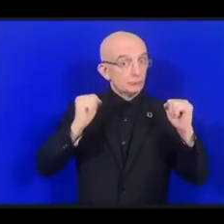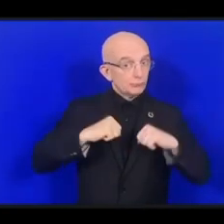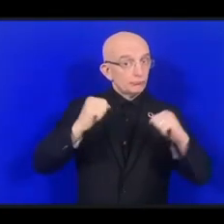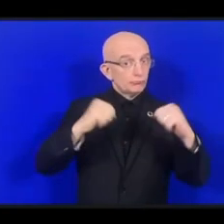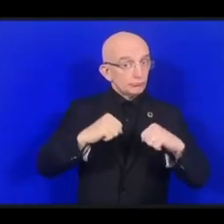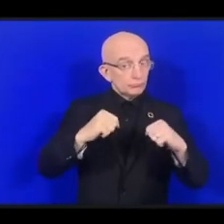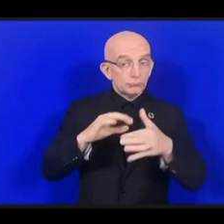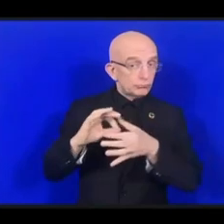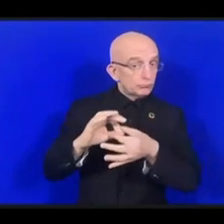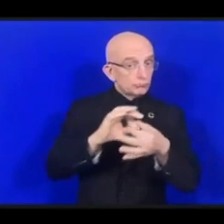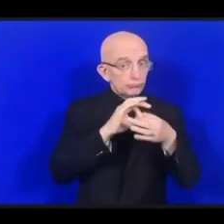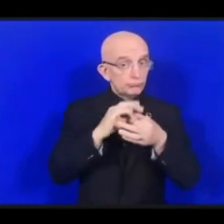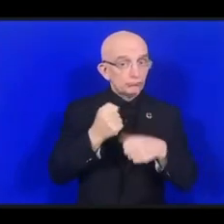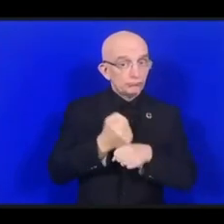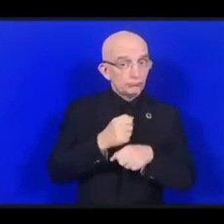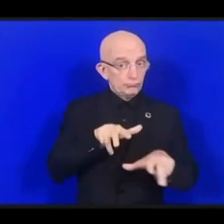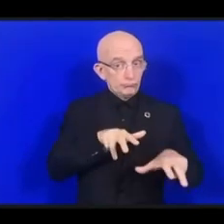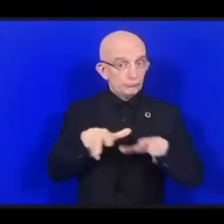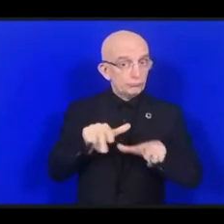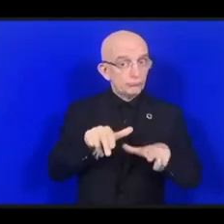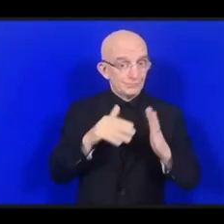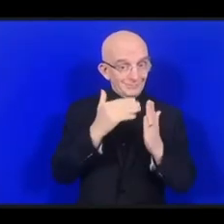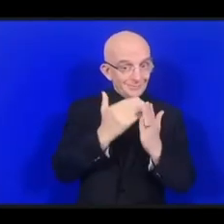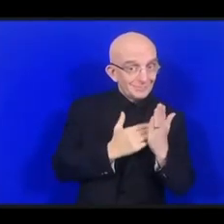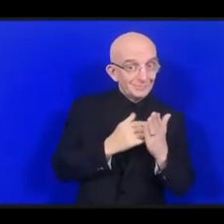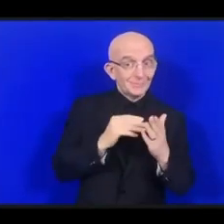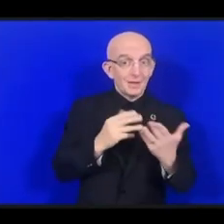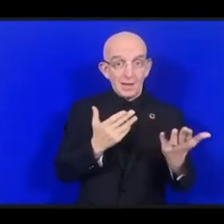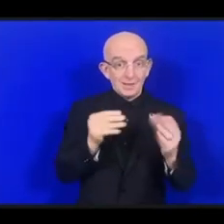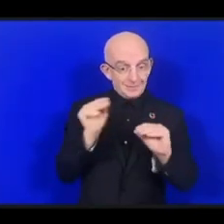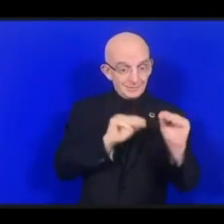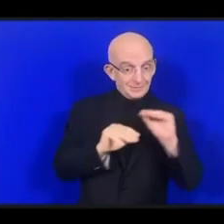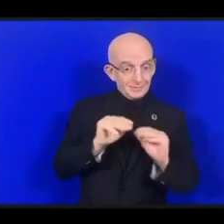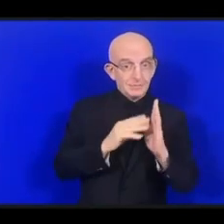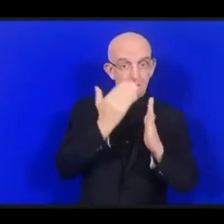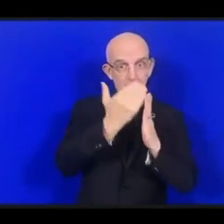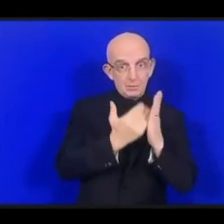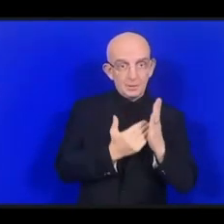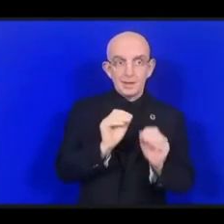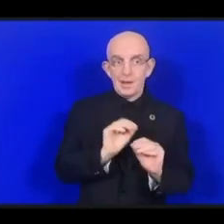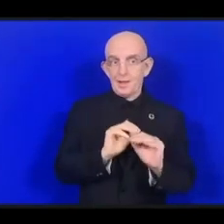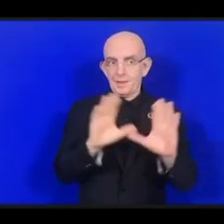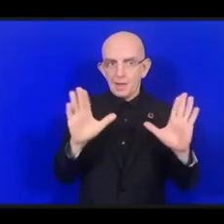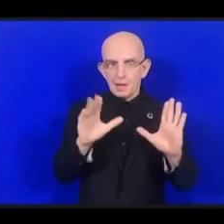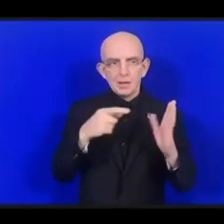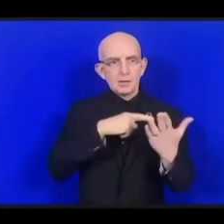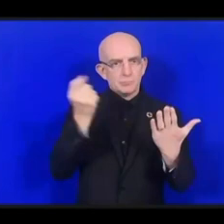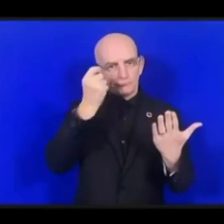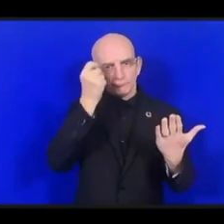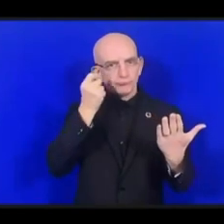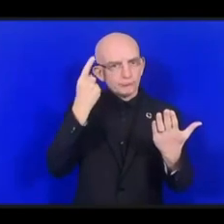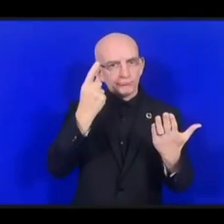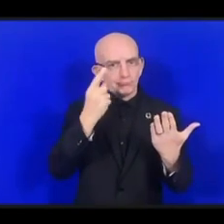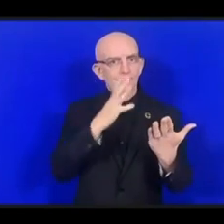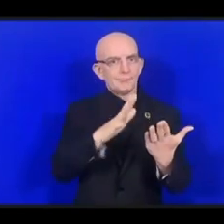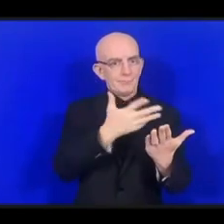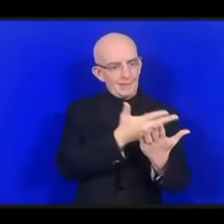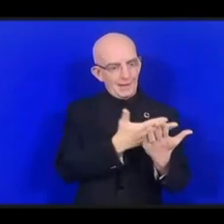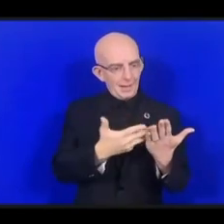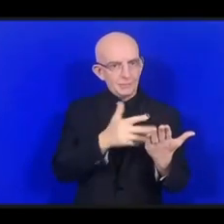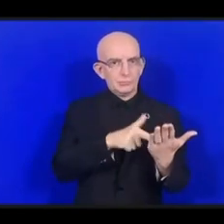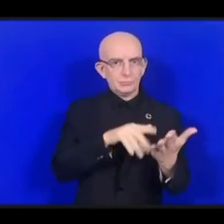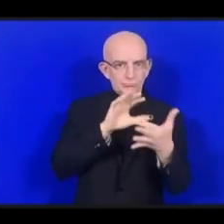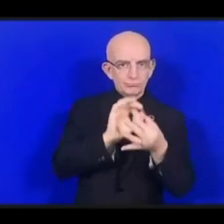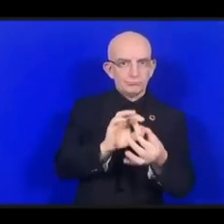compris dans les différentes langues des citoyens du monde nous devons évoluer en direction de la mise en uvre de